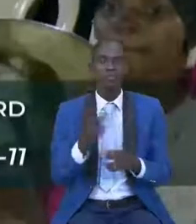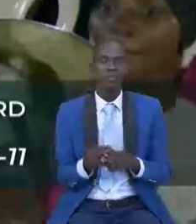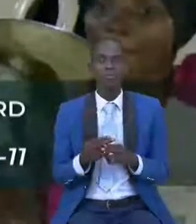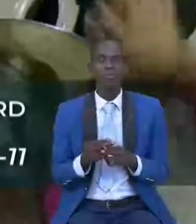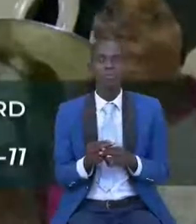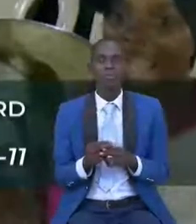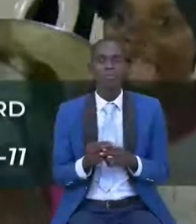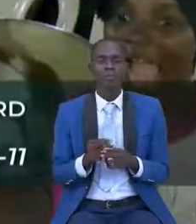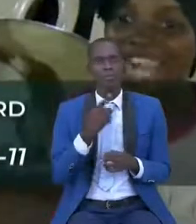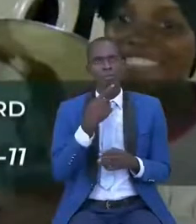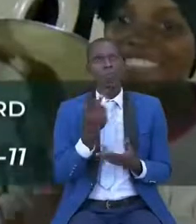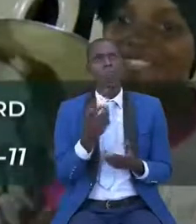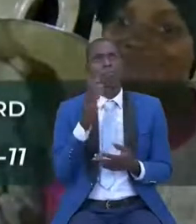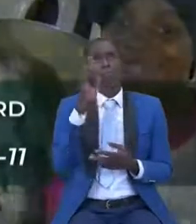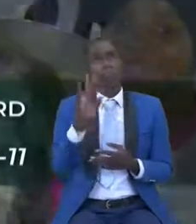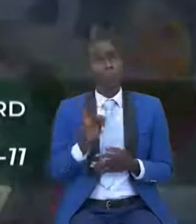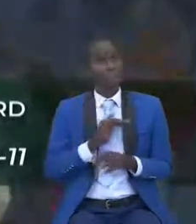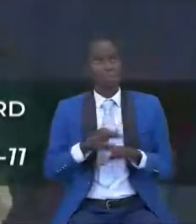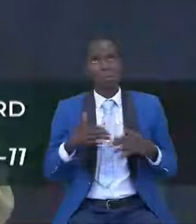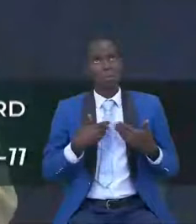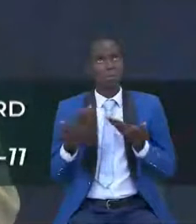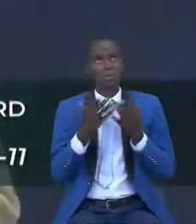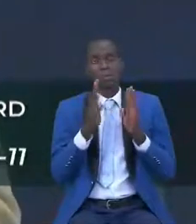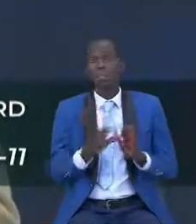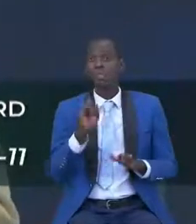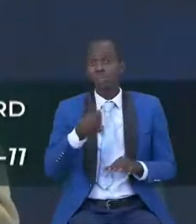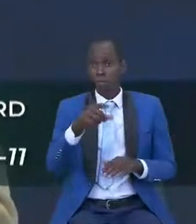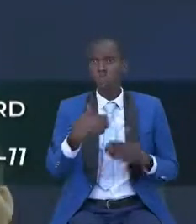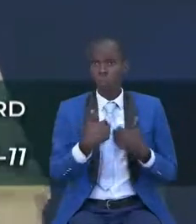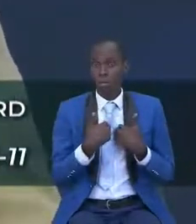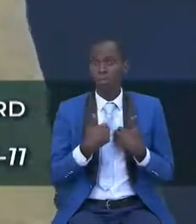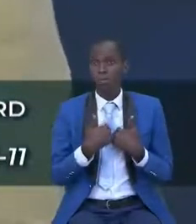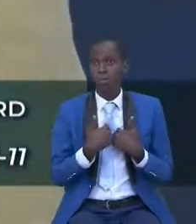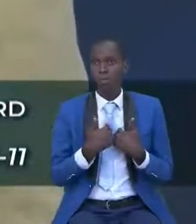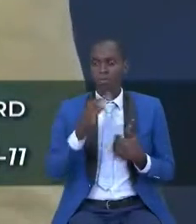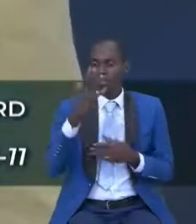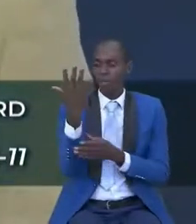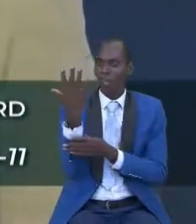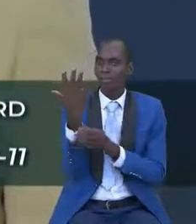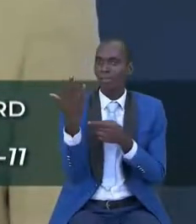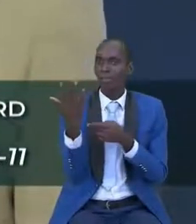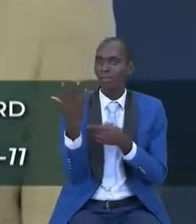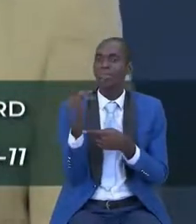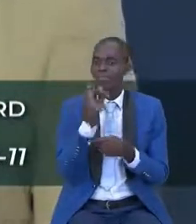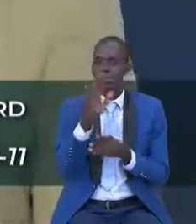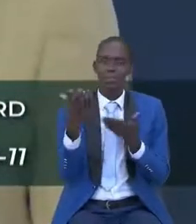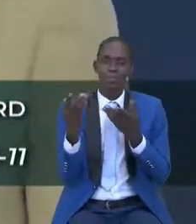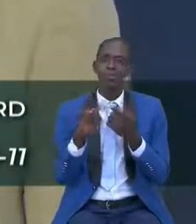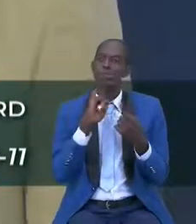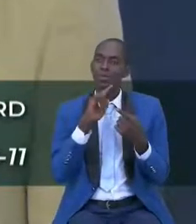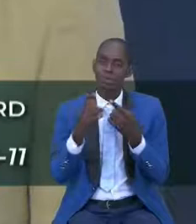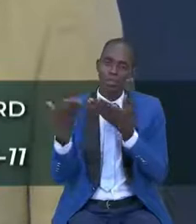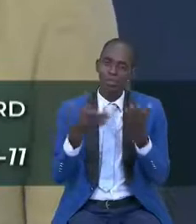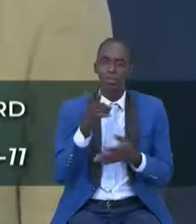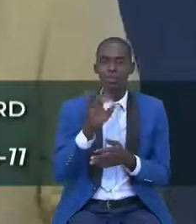serviteur sera guéri. » Tu dis, prédicateur, je n'ai pas de serviteur. Oui, tu en as. Ta